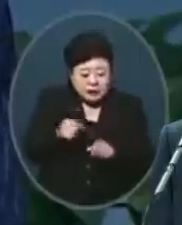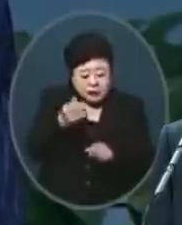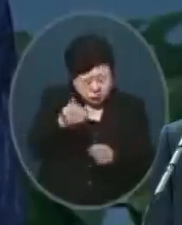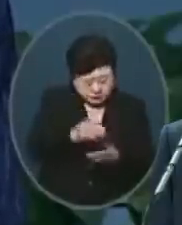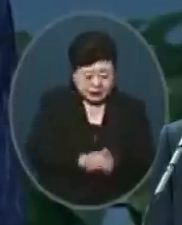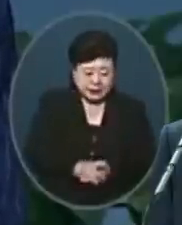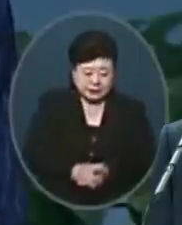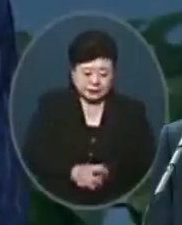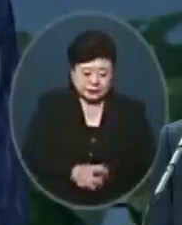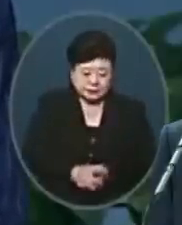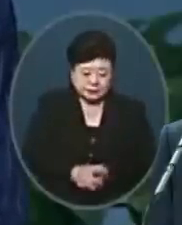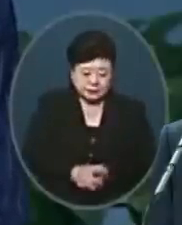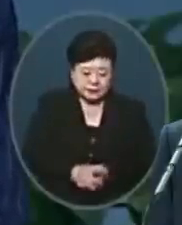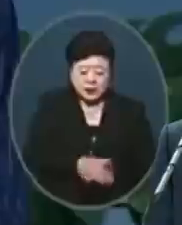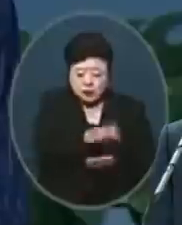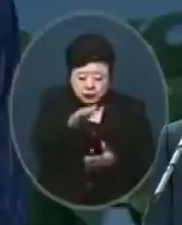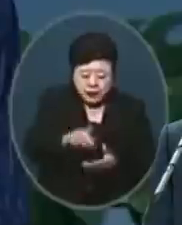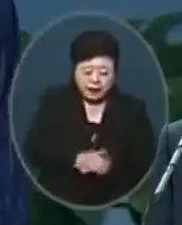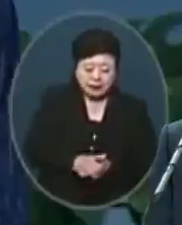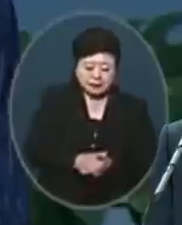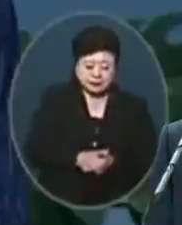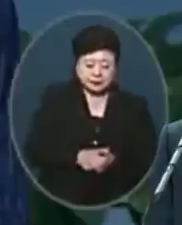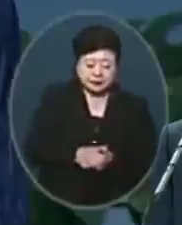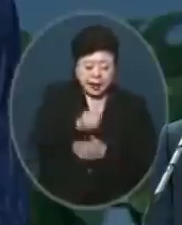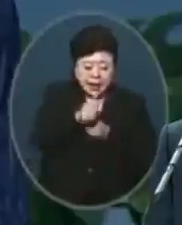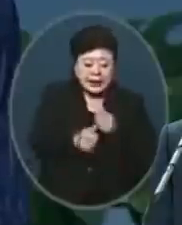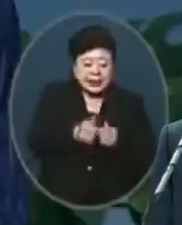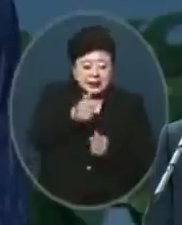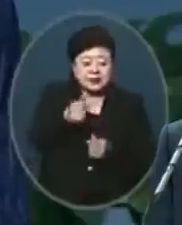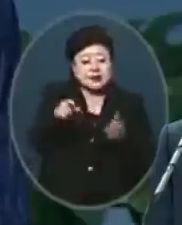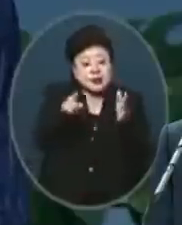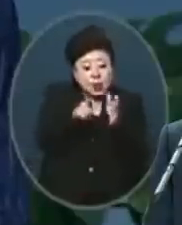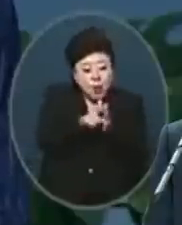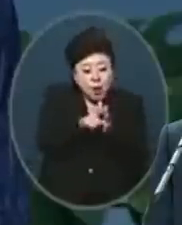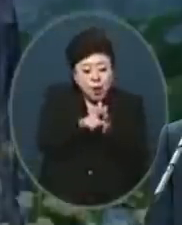것입니다. 우리가 하나님을 믿고